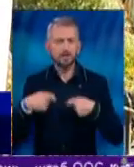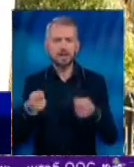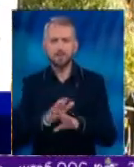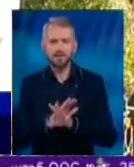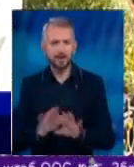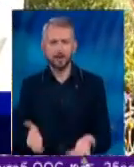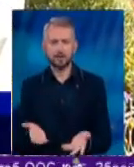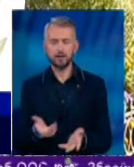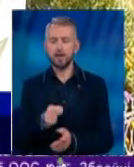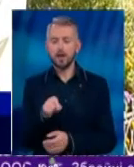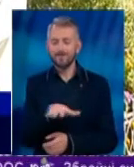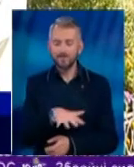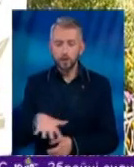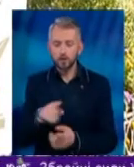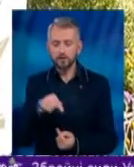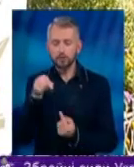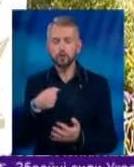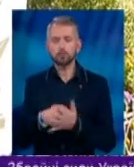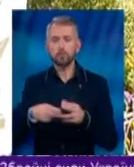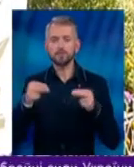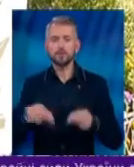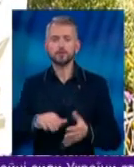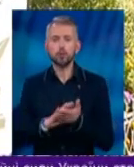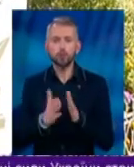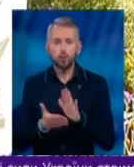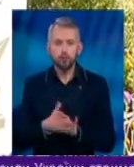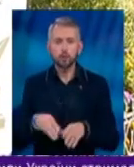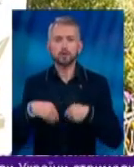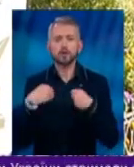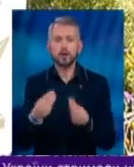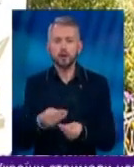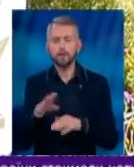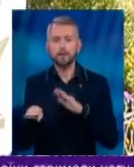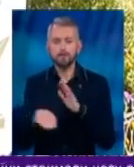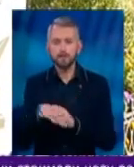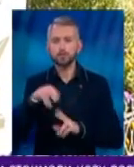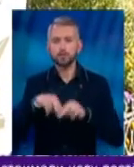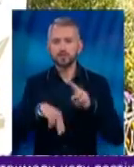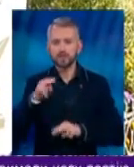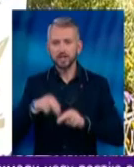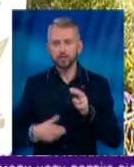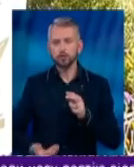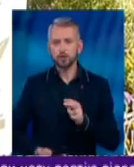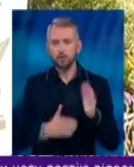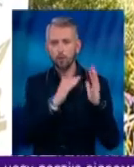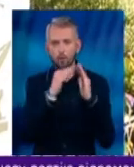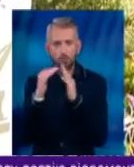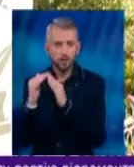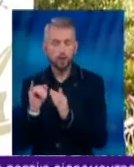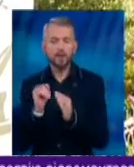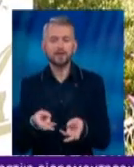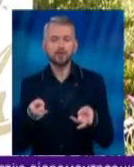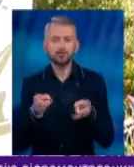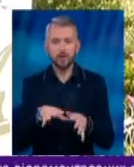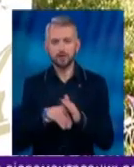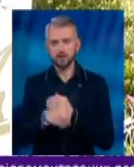передається. Вона, відповідно до підписаного договору, надається під будівництво житлового комплексу і залишається